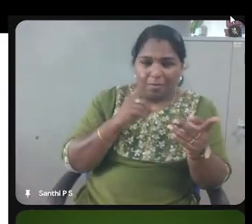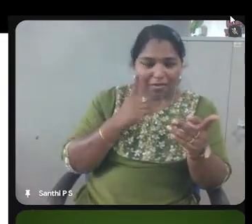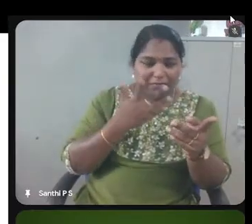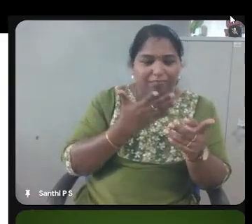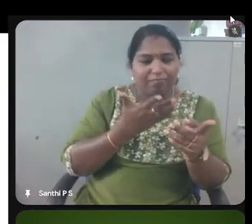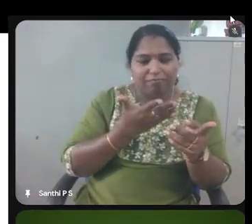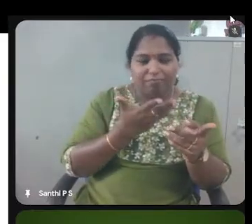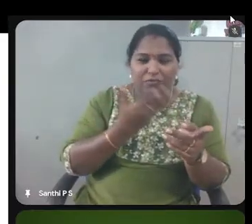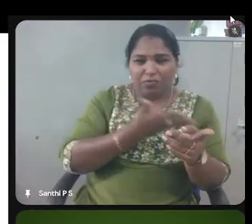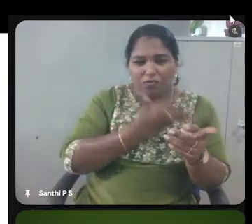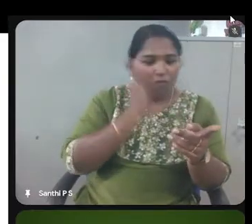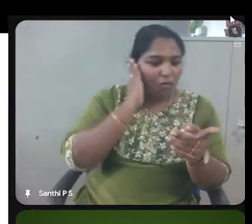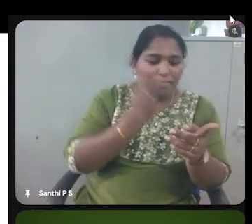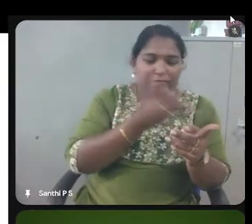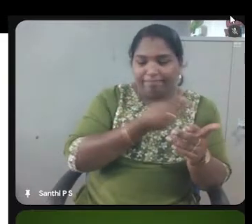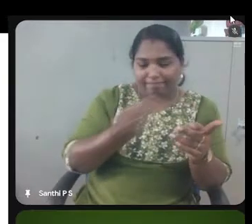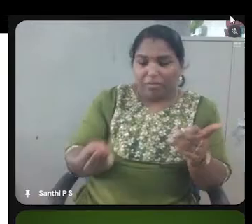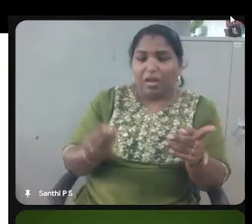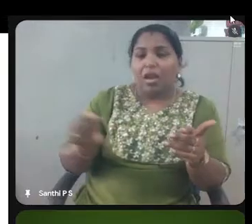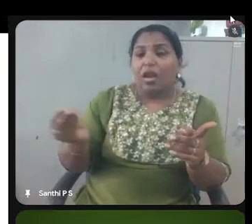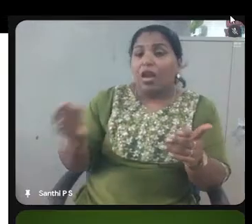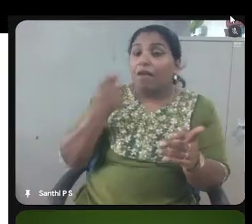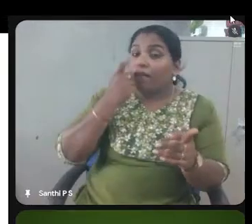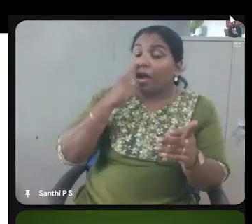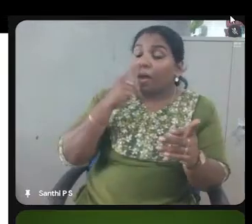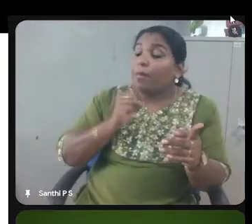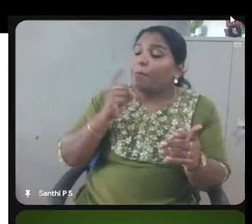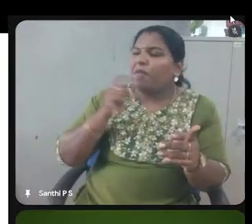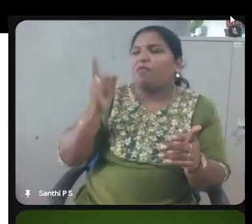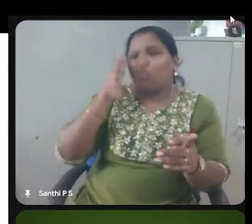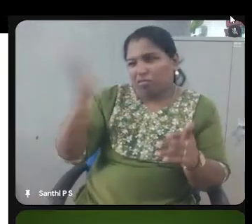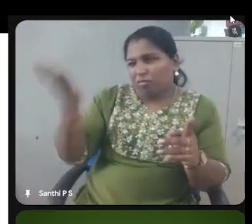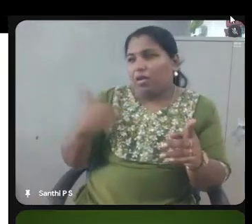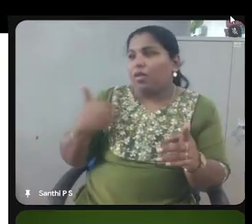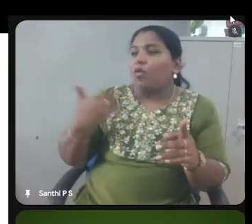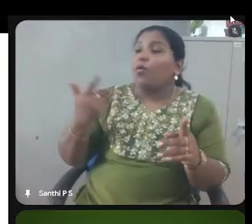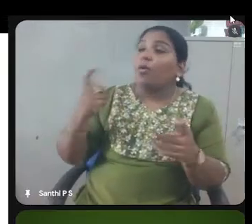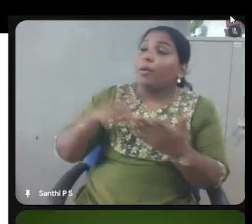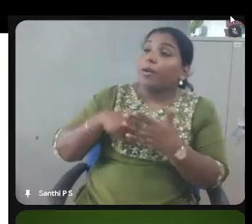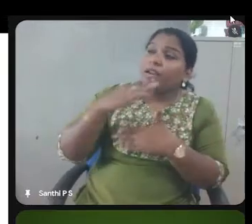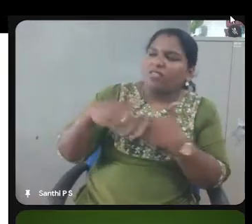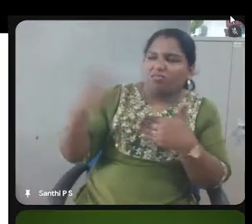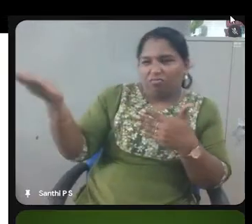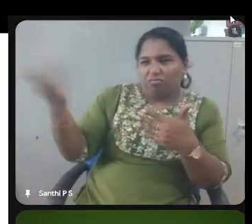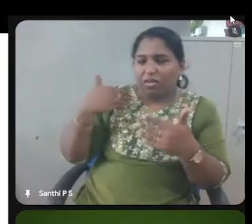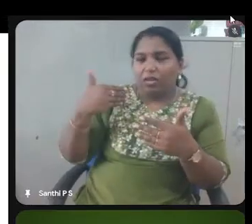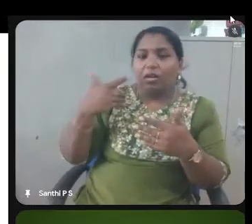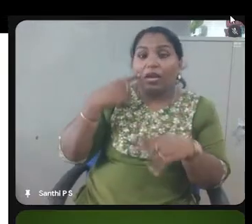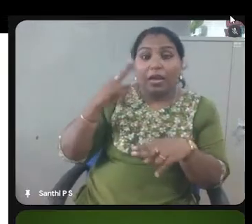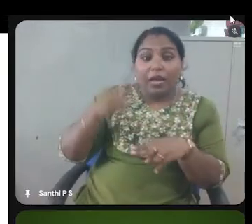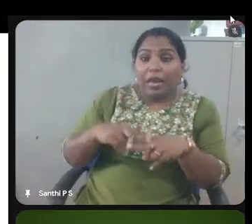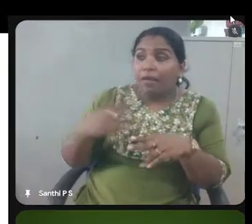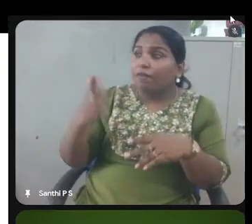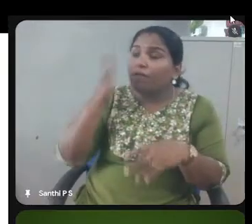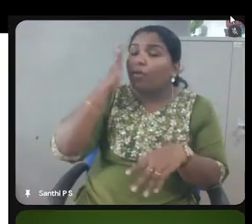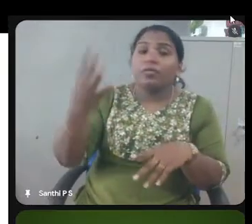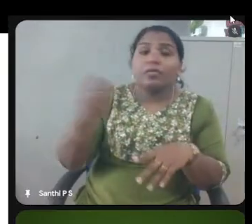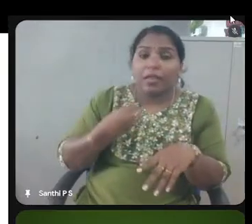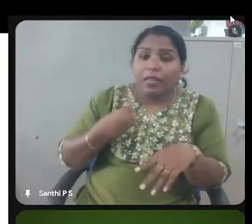അടുത്തുനിന്ന് ഫോൺ വാങ്ങിക്കുന്നു, അല്ലെങ്കിൽ റിലേറ്റീവ്സിന്റെ അടുത്തുനിന്ന് ഫോൺ വാങ്ങുന്നു, അല്ലെങ്കിൽ ഇത് കിട്ടാതെ വരുമ്പോൾ അവരെ ഉപദ്രവിക്കുന്ന ആ ഒരു സിറ്റുവേഷൻ ഒക്കെ